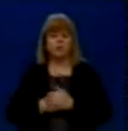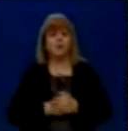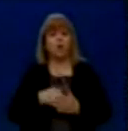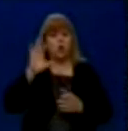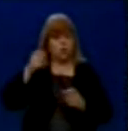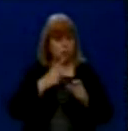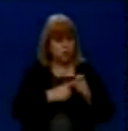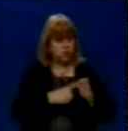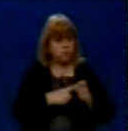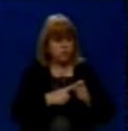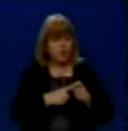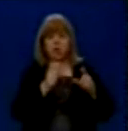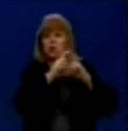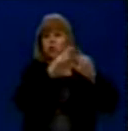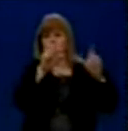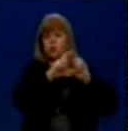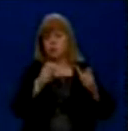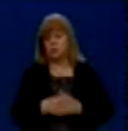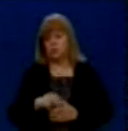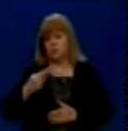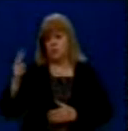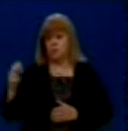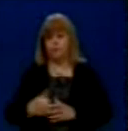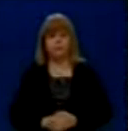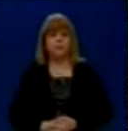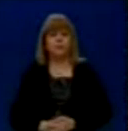organizatave dhe institucioneve të shoqërisë civile.